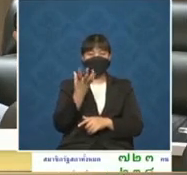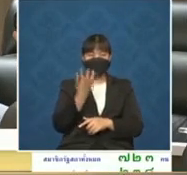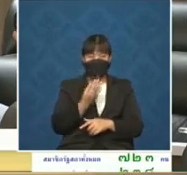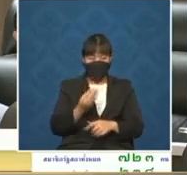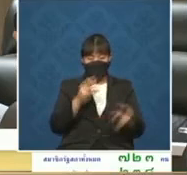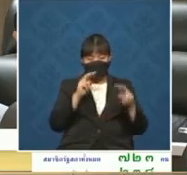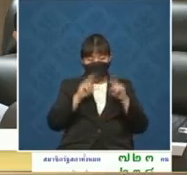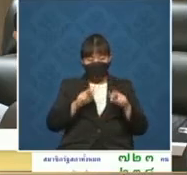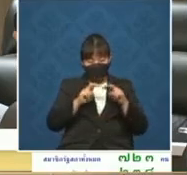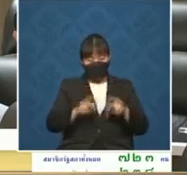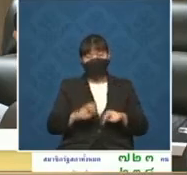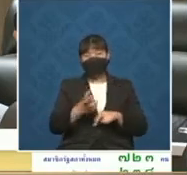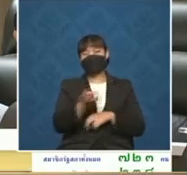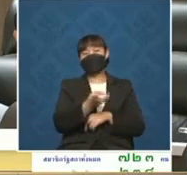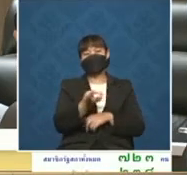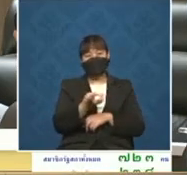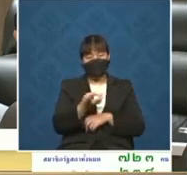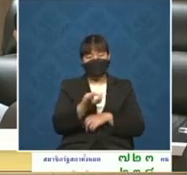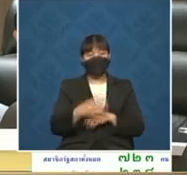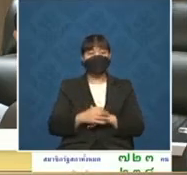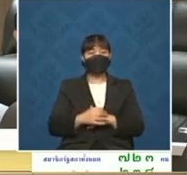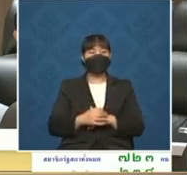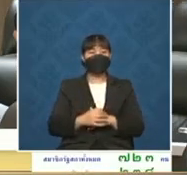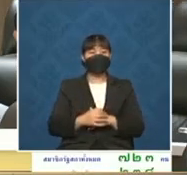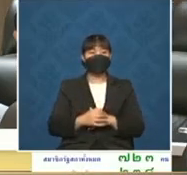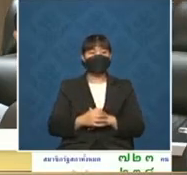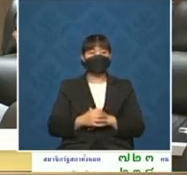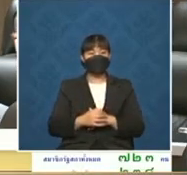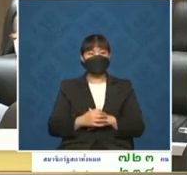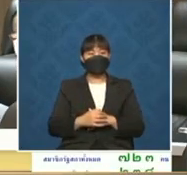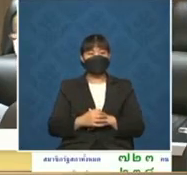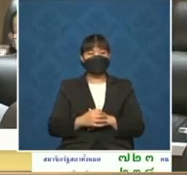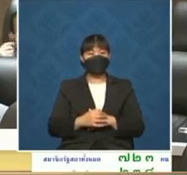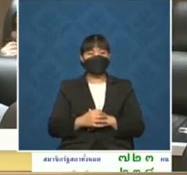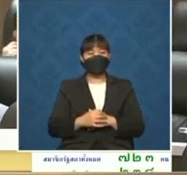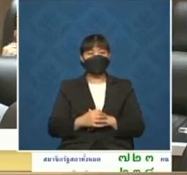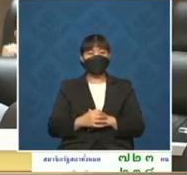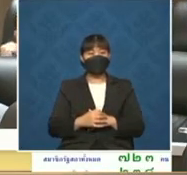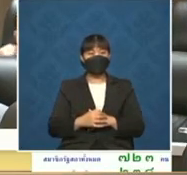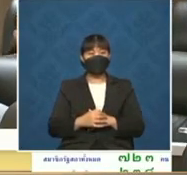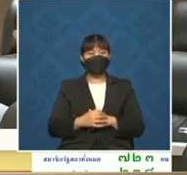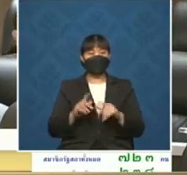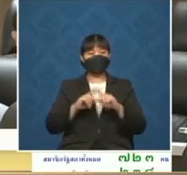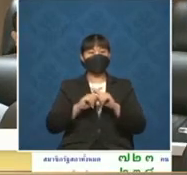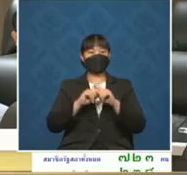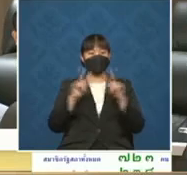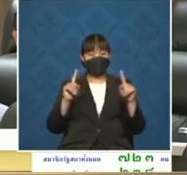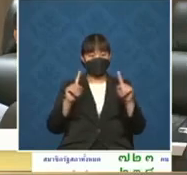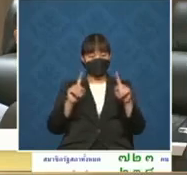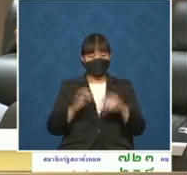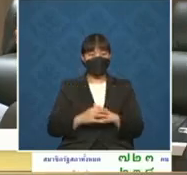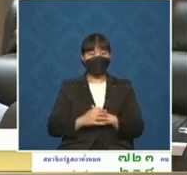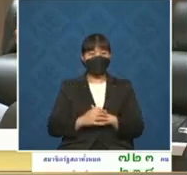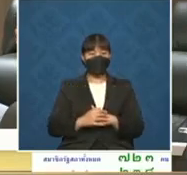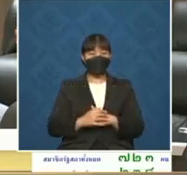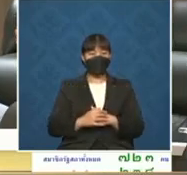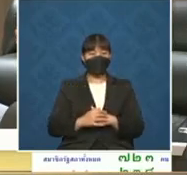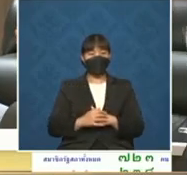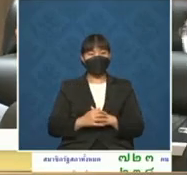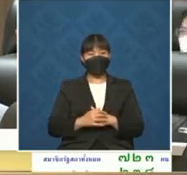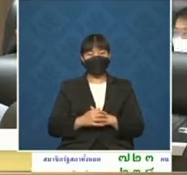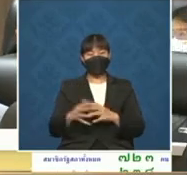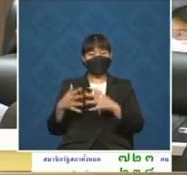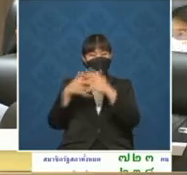าญาสิทธิราชเป็นความเท็จนะครับระบอบสมบูรณาญาสิทธิราชใครเป็นคนวินิจฉัยชี้ขาดคดี